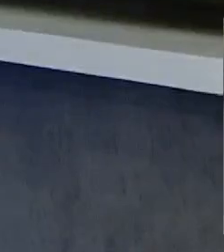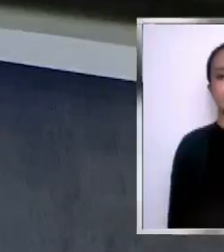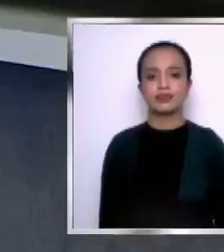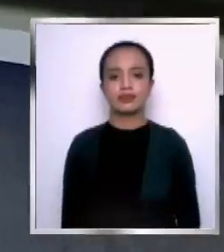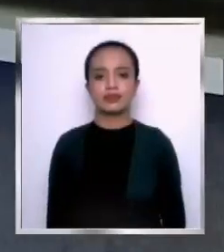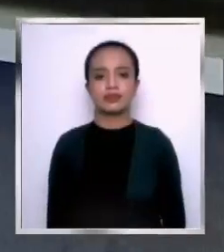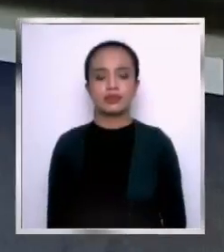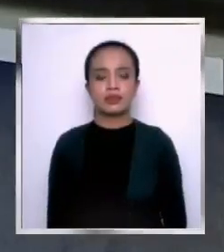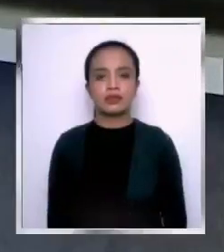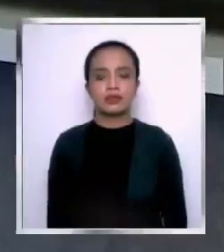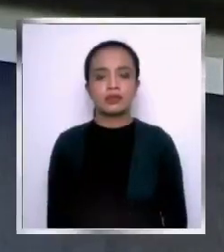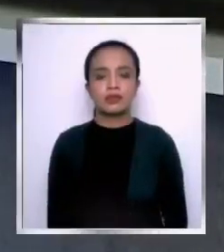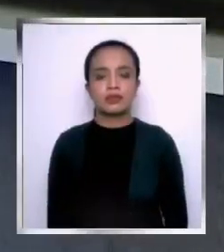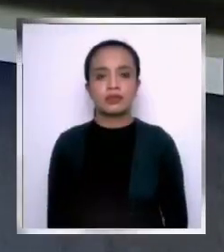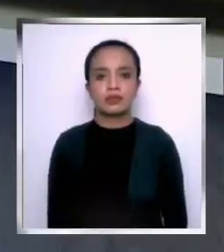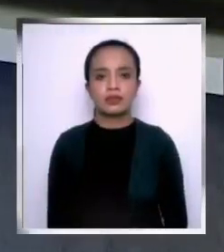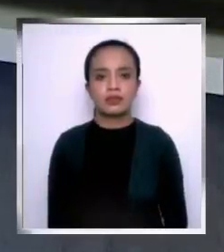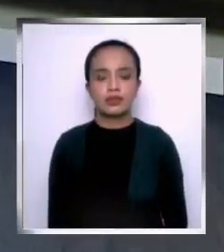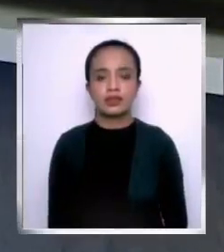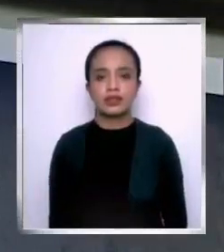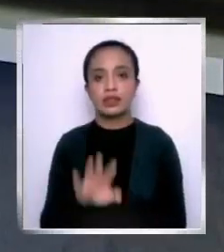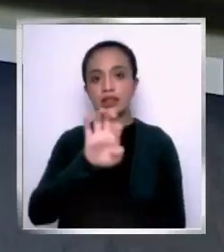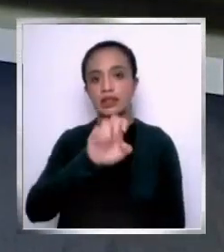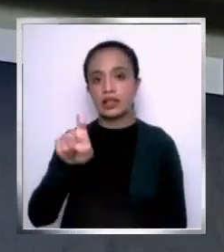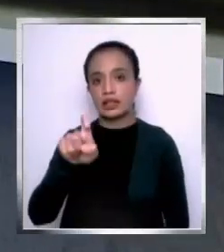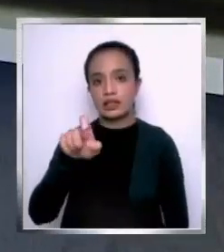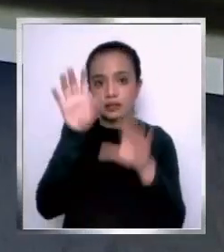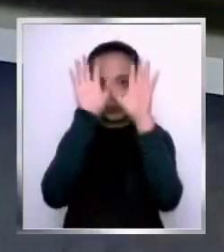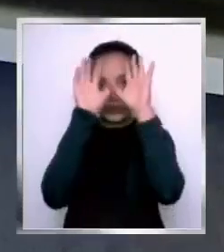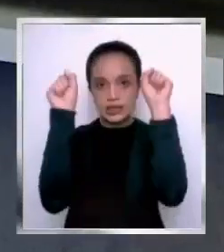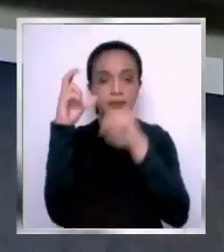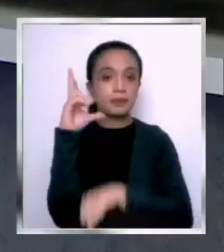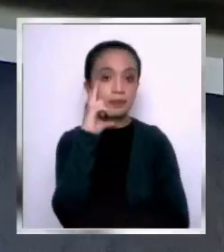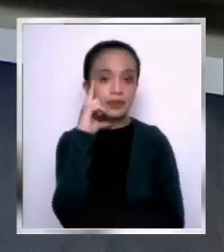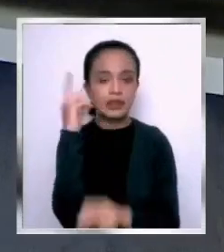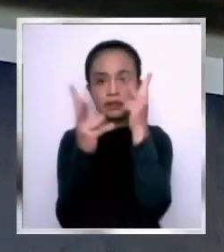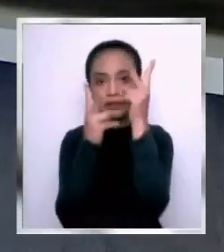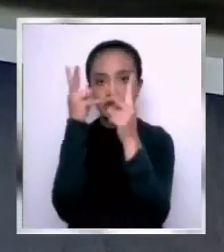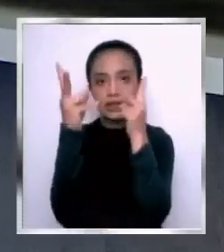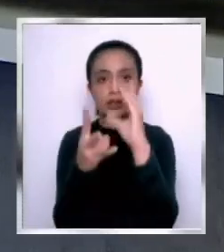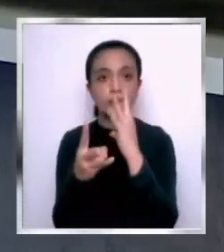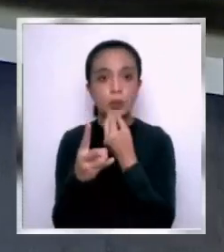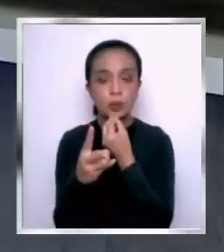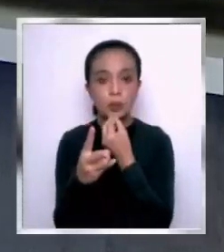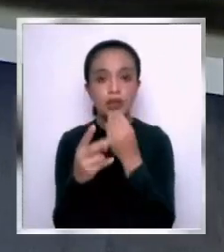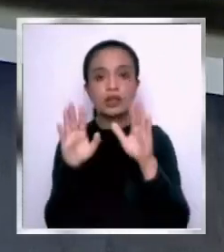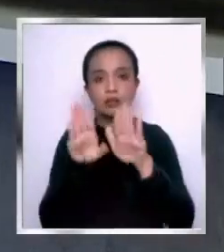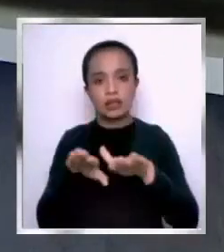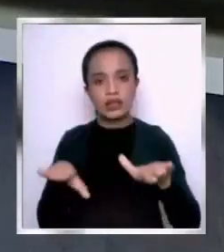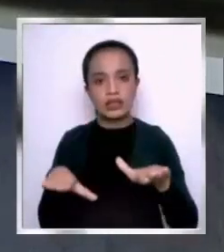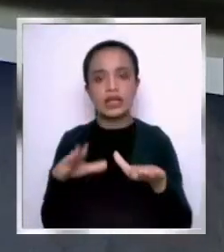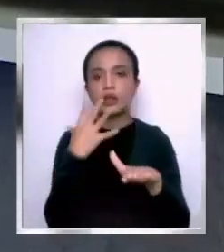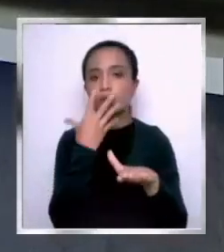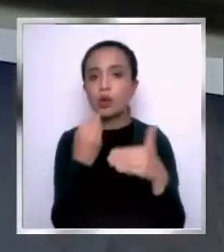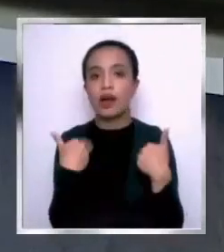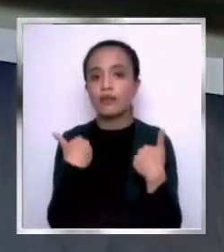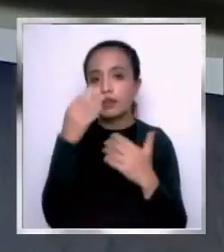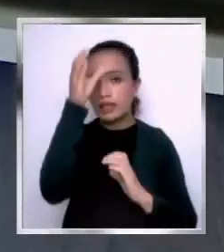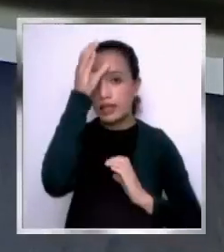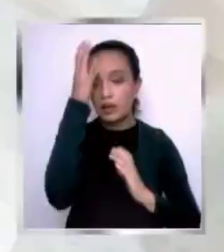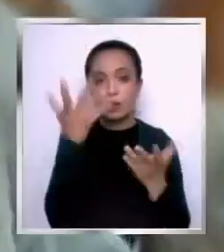Binisita at sinorpresa ni dating Pangulong Rodrigo Duterte ang ilang batang cancer patient sa isang ospital sa Davao